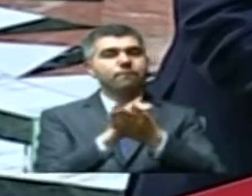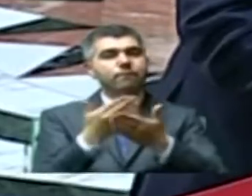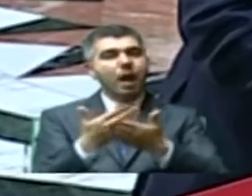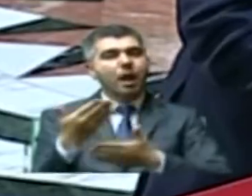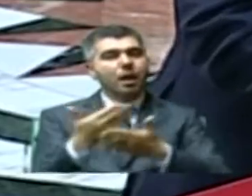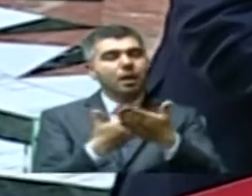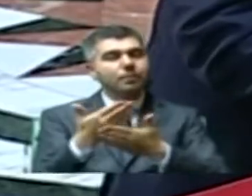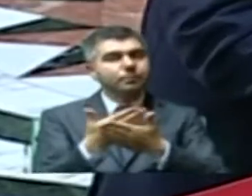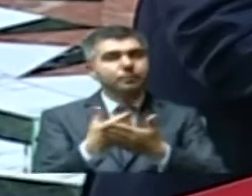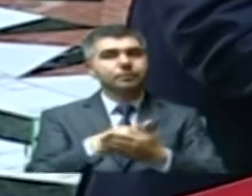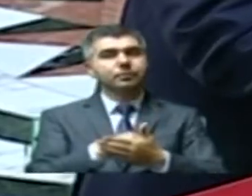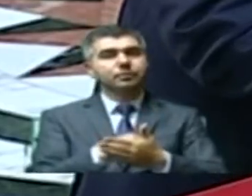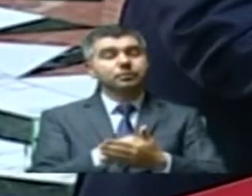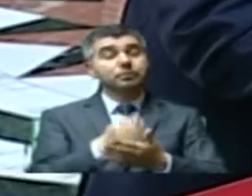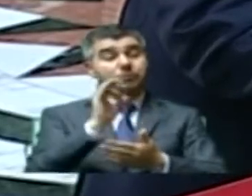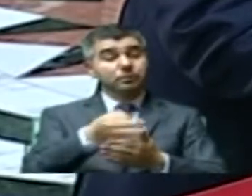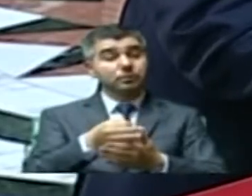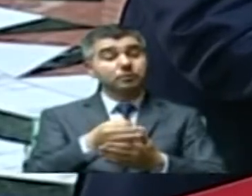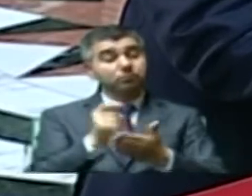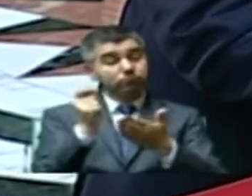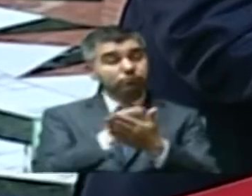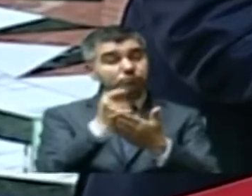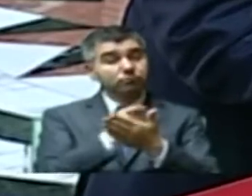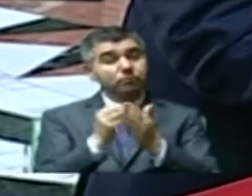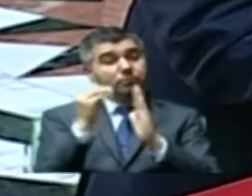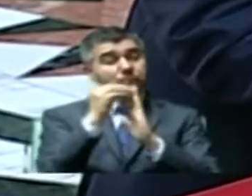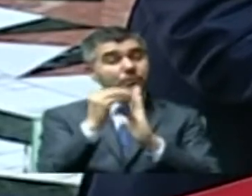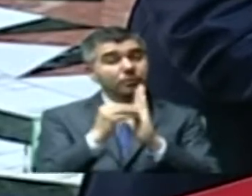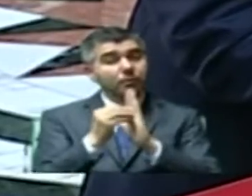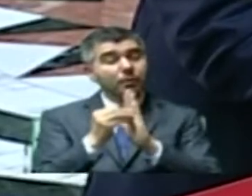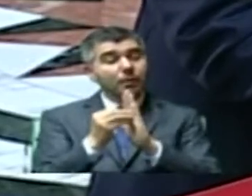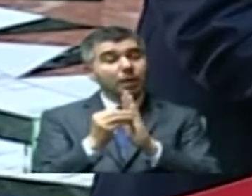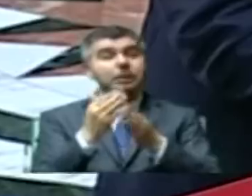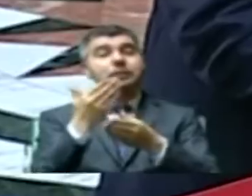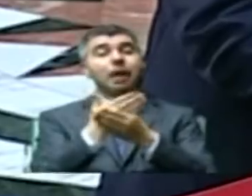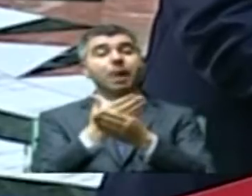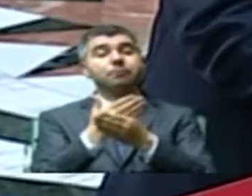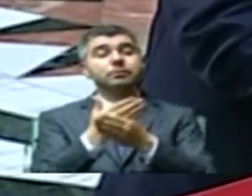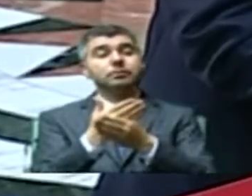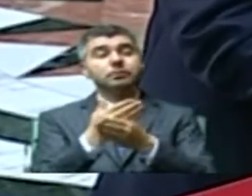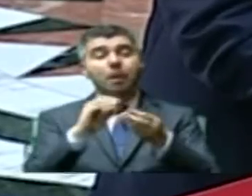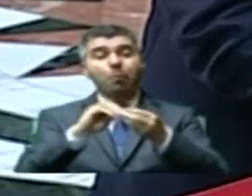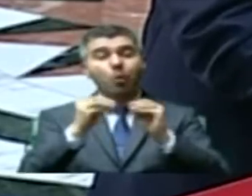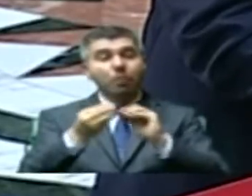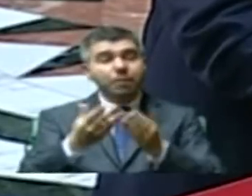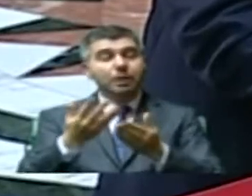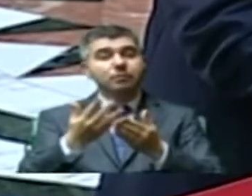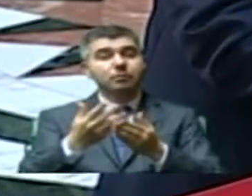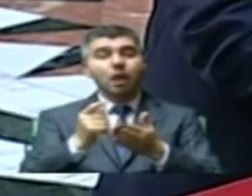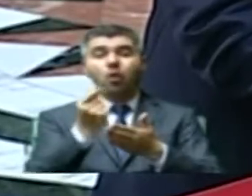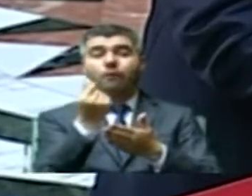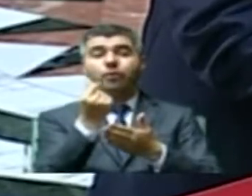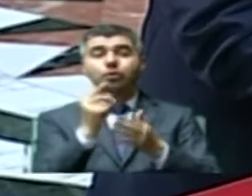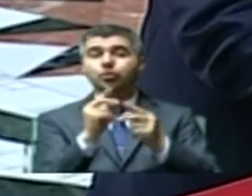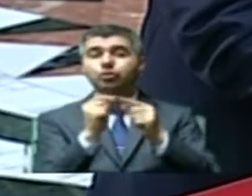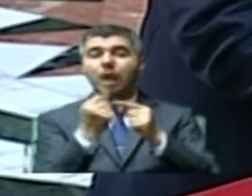المهني ينبغي أن يضمن في محضر الاتفاق نقط الخلاف والمبلغ الإجمالي المترتب عن الفصل في ثلاث